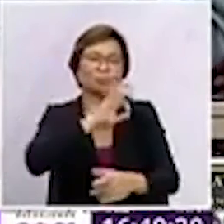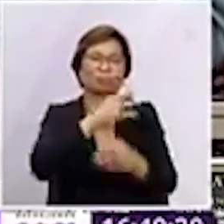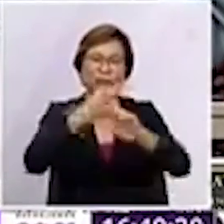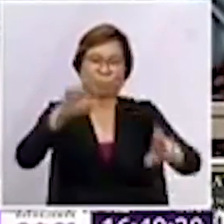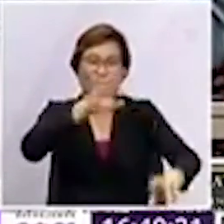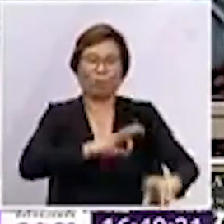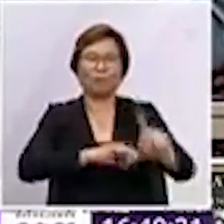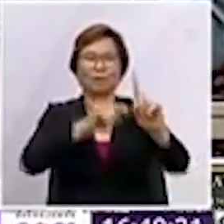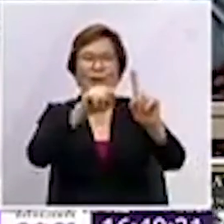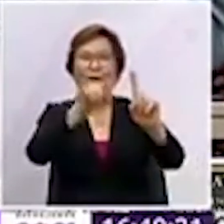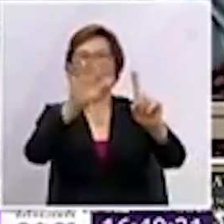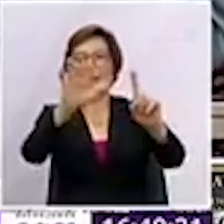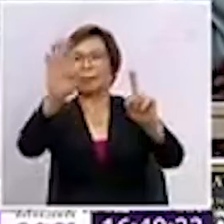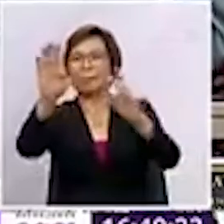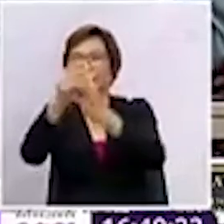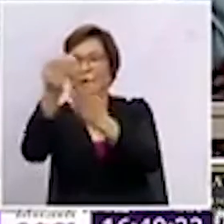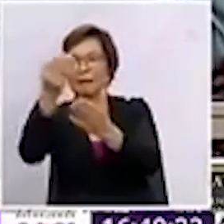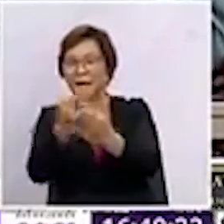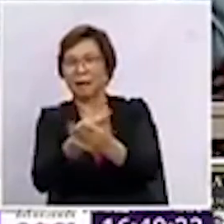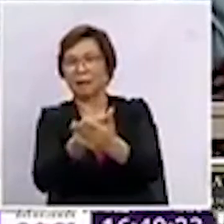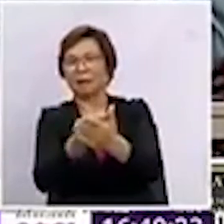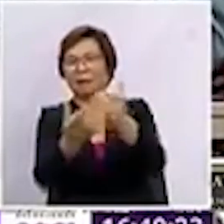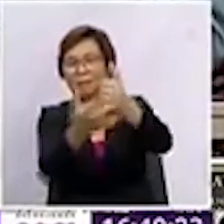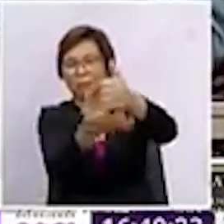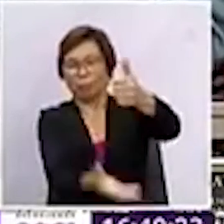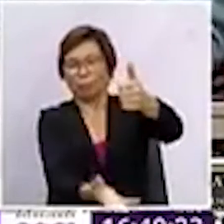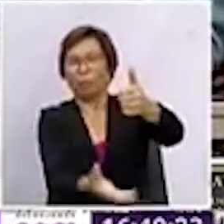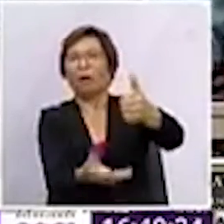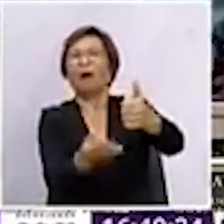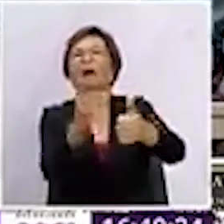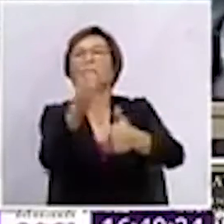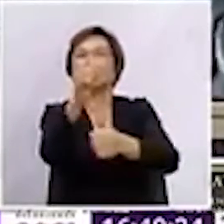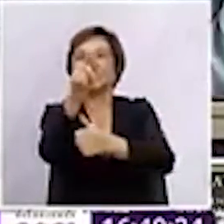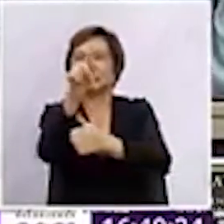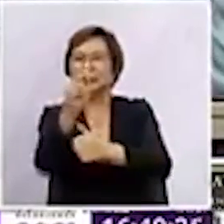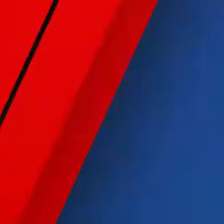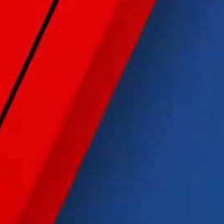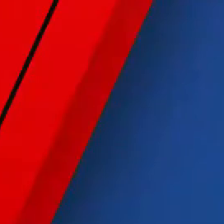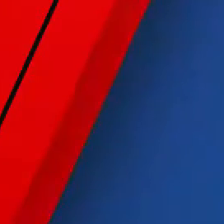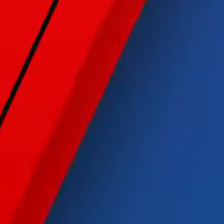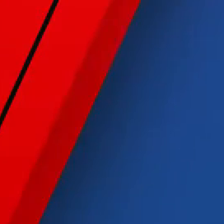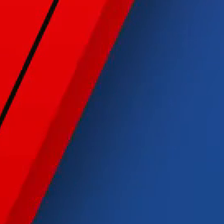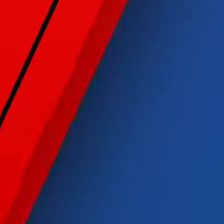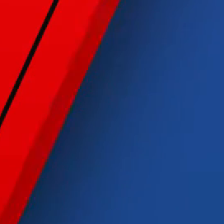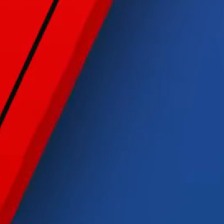bernilai RM1.5 bilion seperti dalam bentuk data percuma.